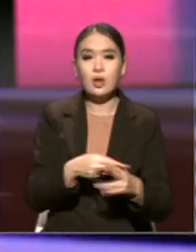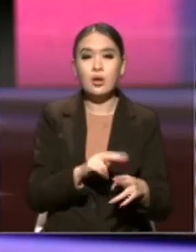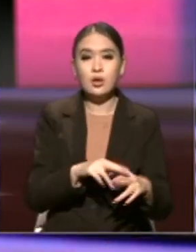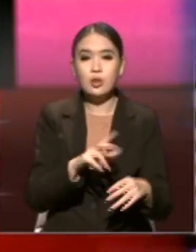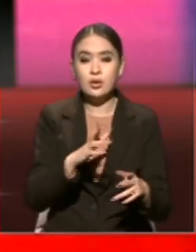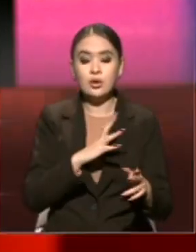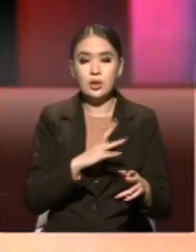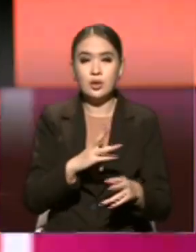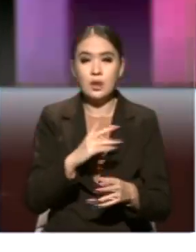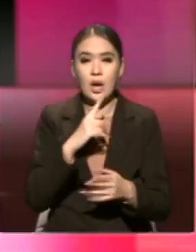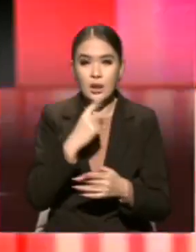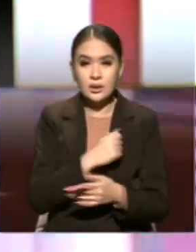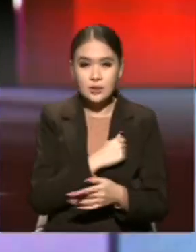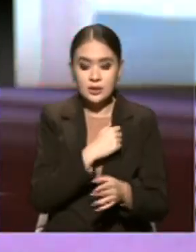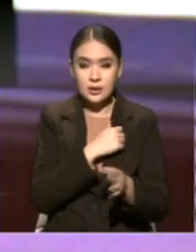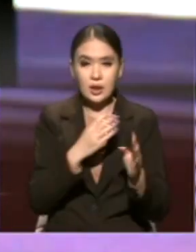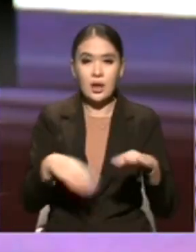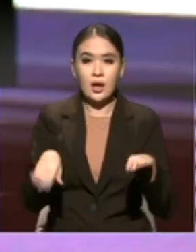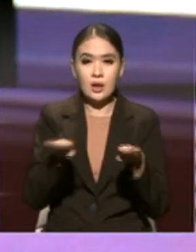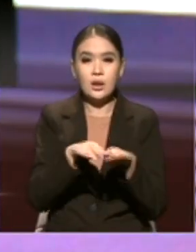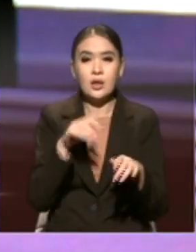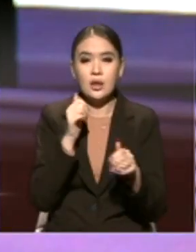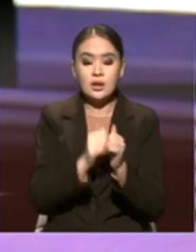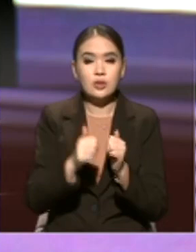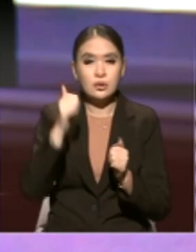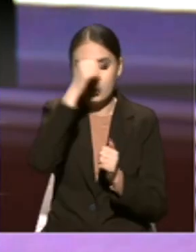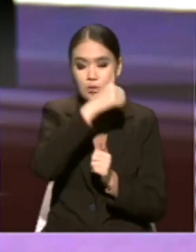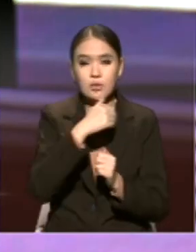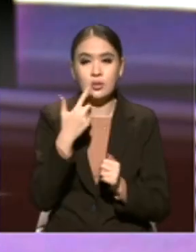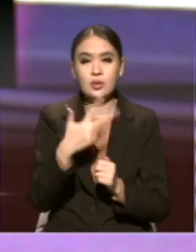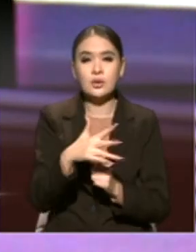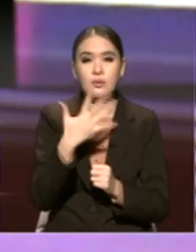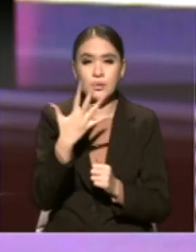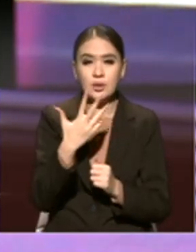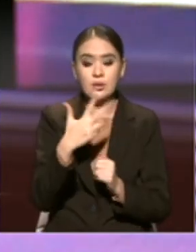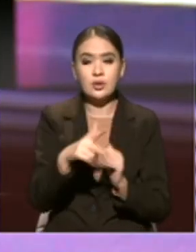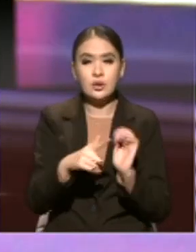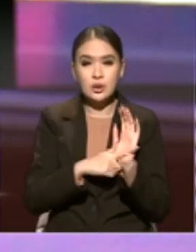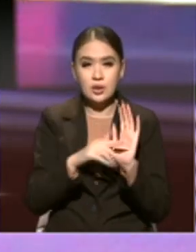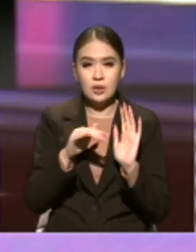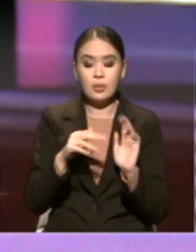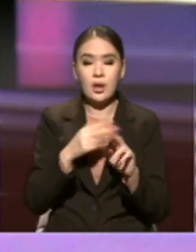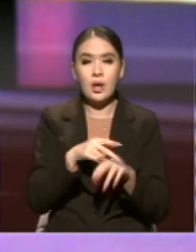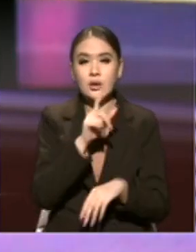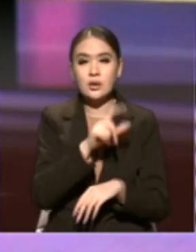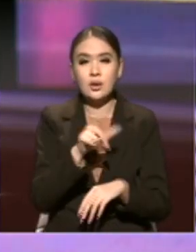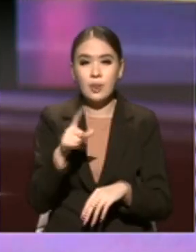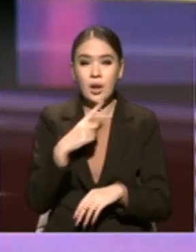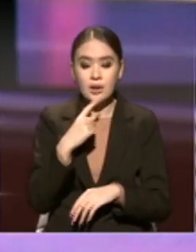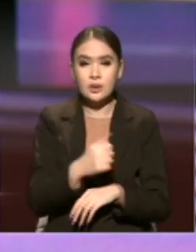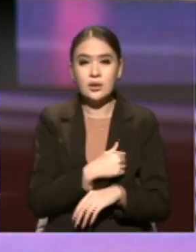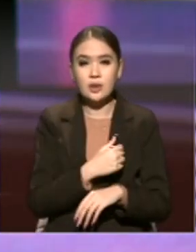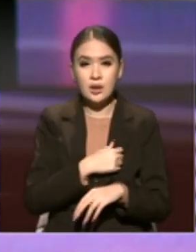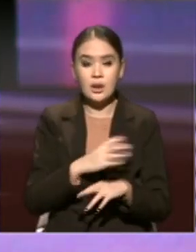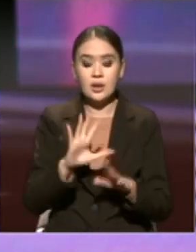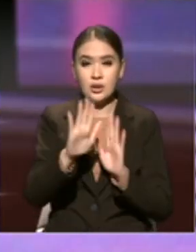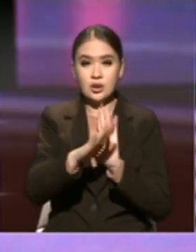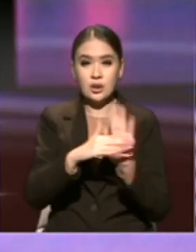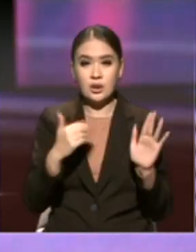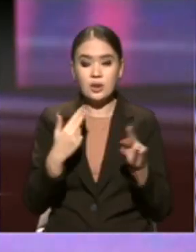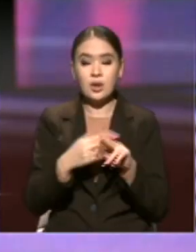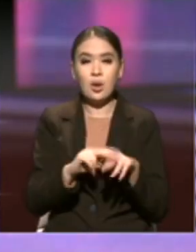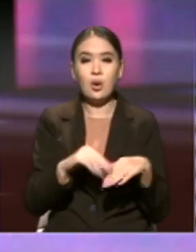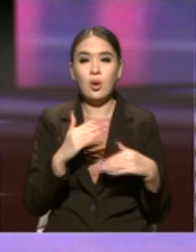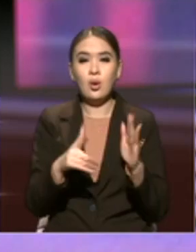басқа да әскерлер мен әскерлердің қатарына жыл сайын біз 35-37 мың шамасында азаматтарды әскерге қызмет өтуге шақырсақ,